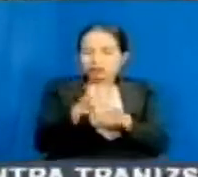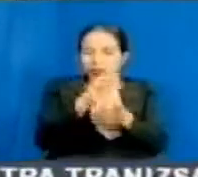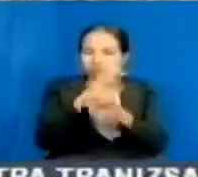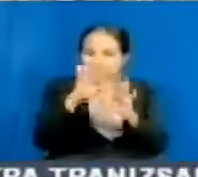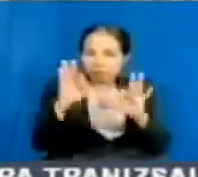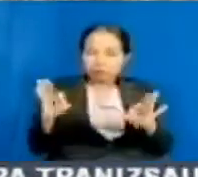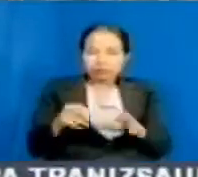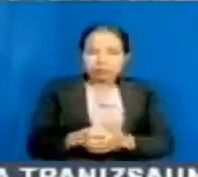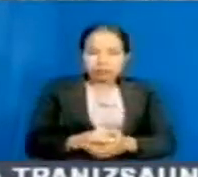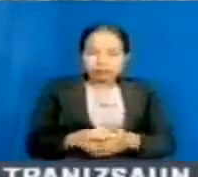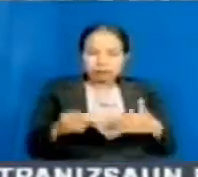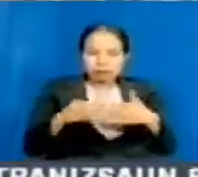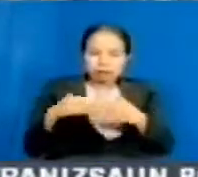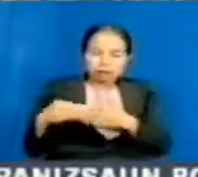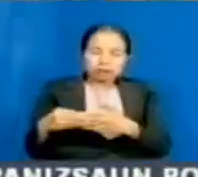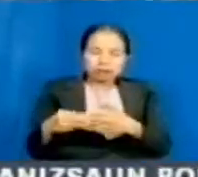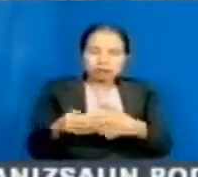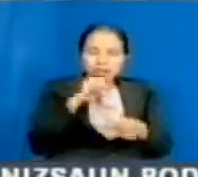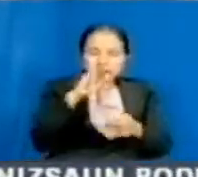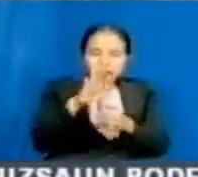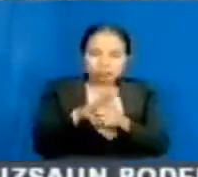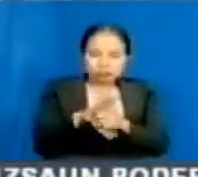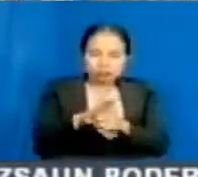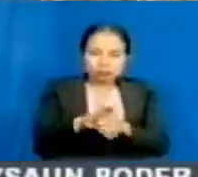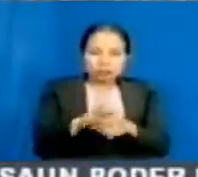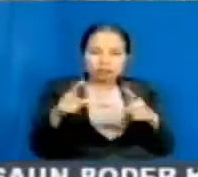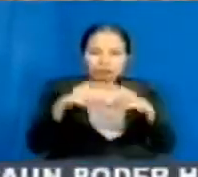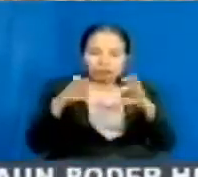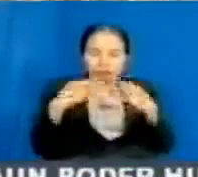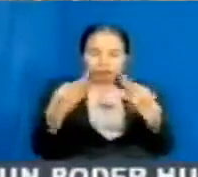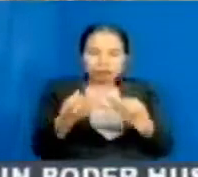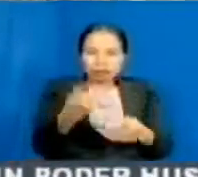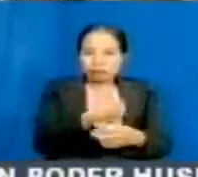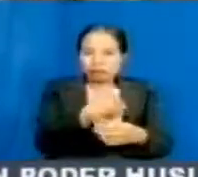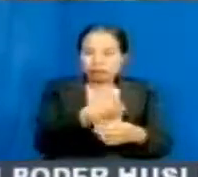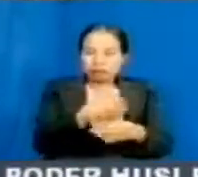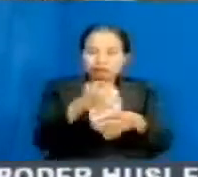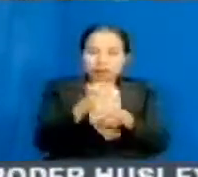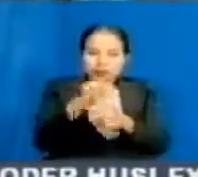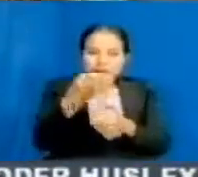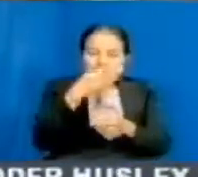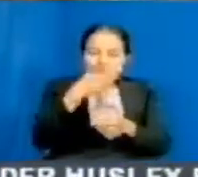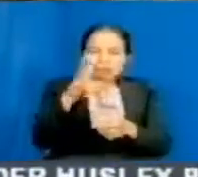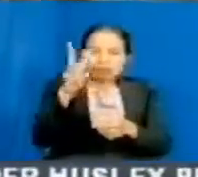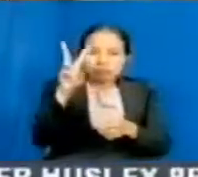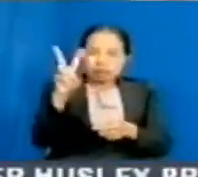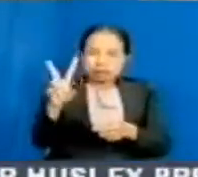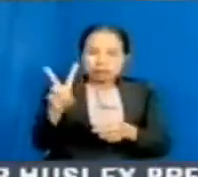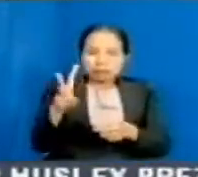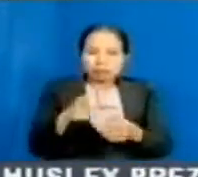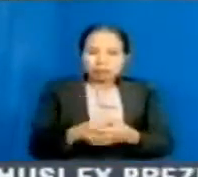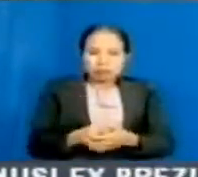Simhotona. Autoridade local ne promete cata, ba uma cãe-sira ne beceda o simo, produto sexta básica fase da